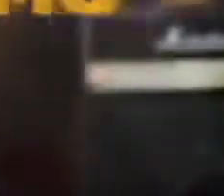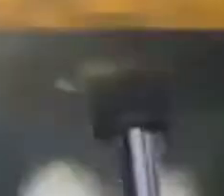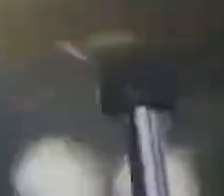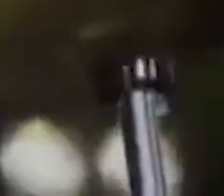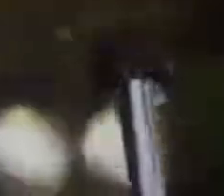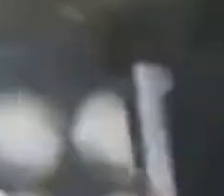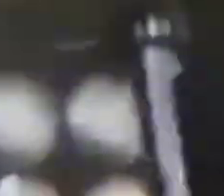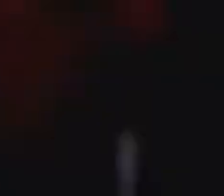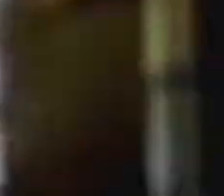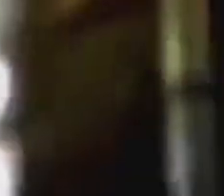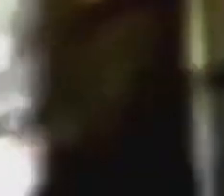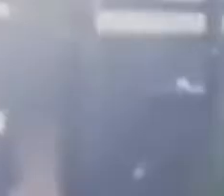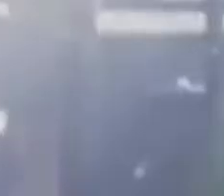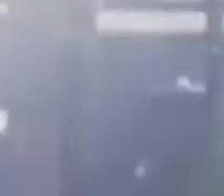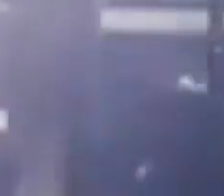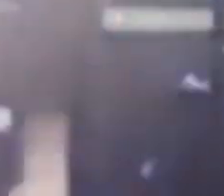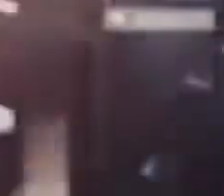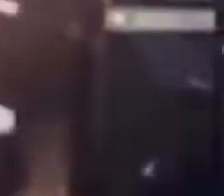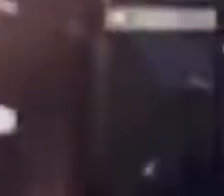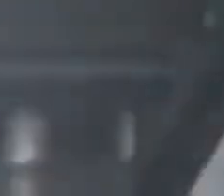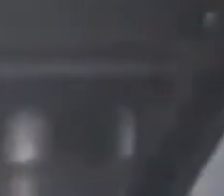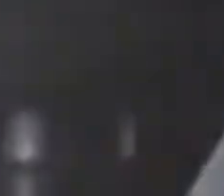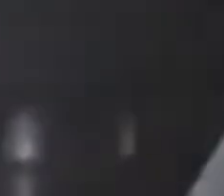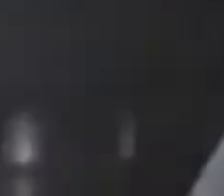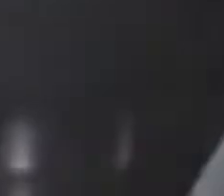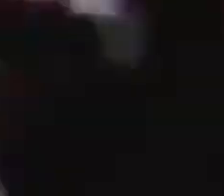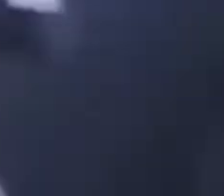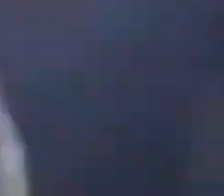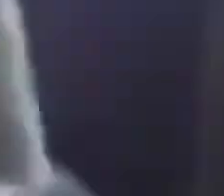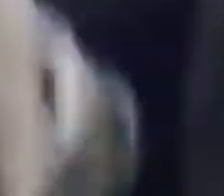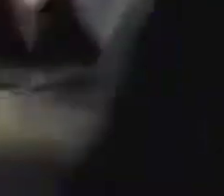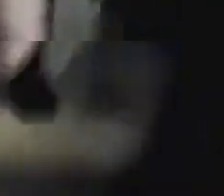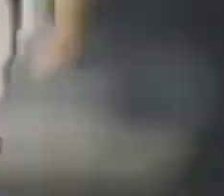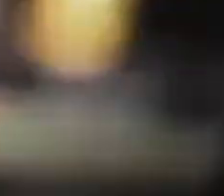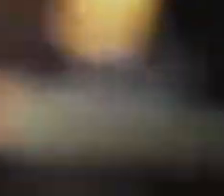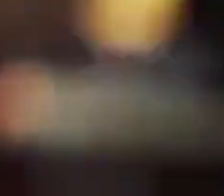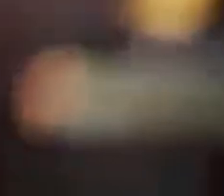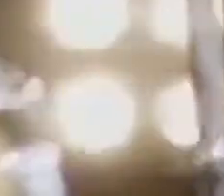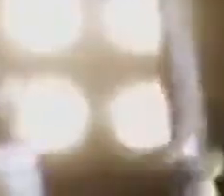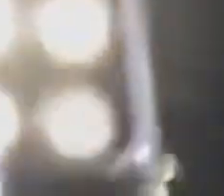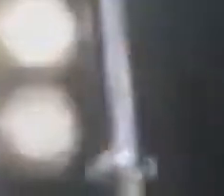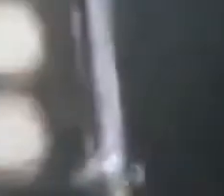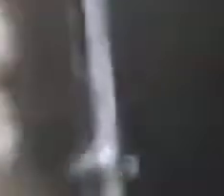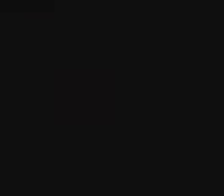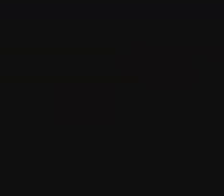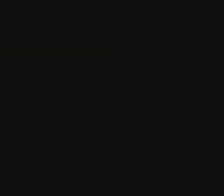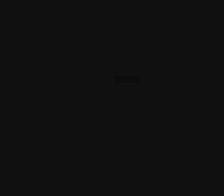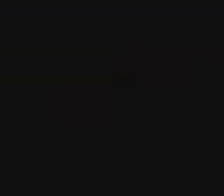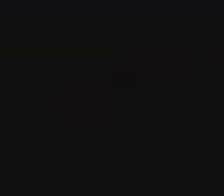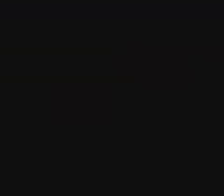jarakmu hindari kerumunan jaga keluargamu